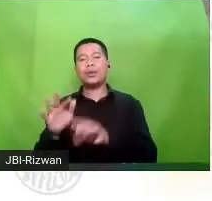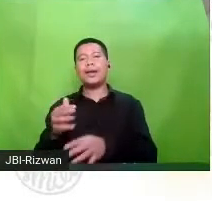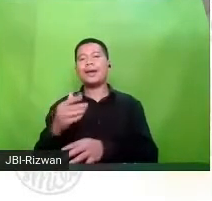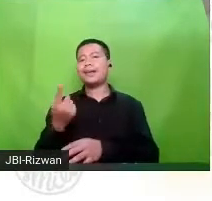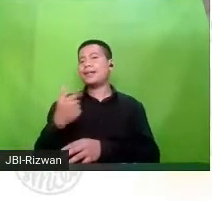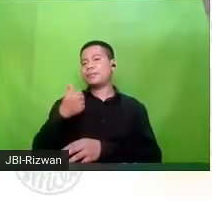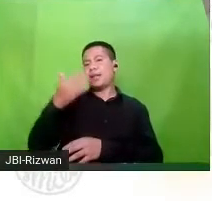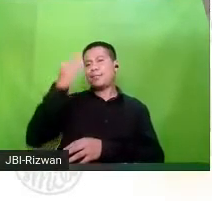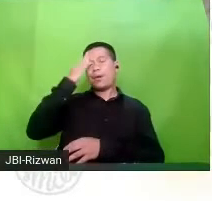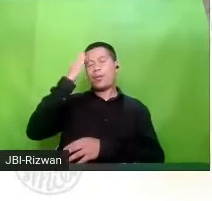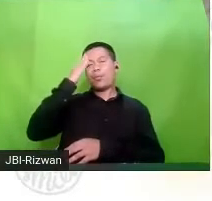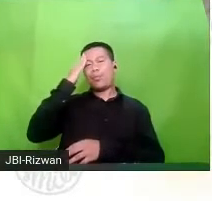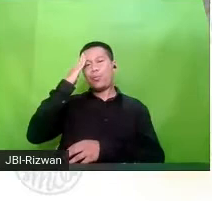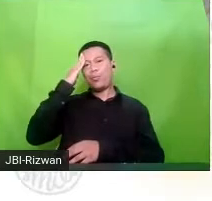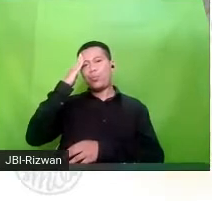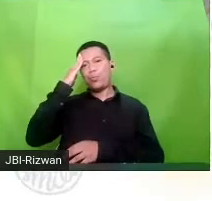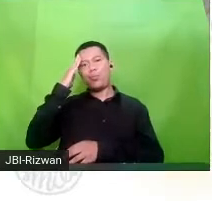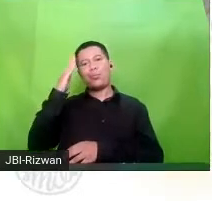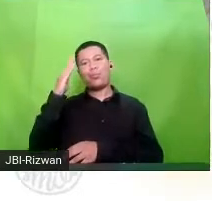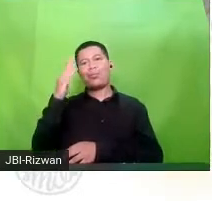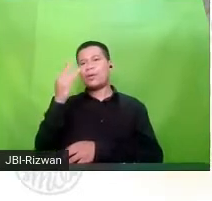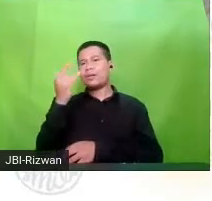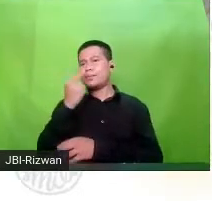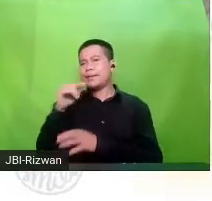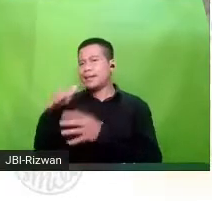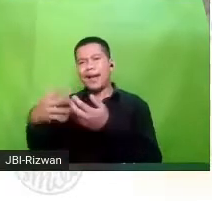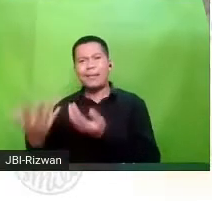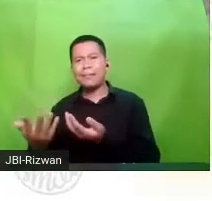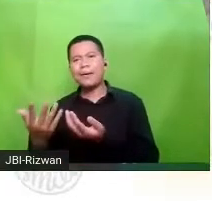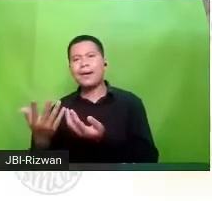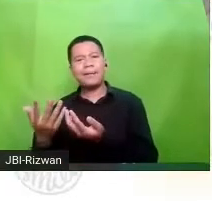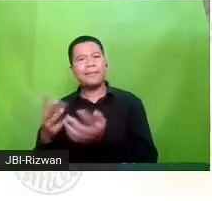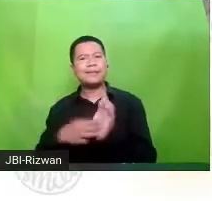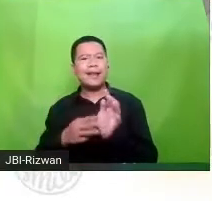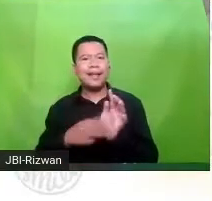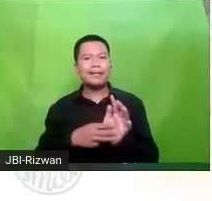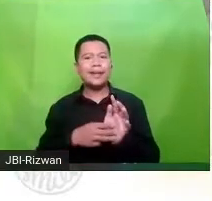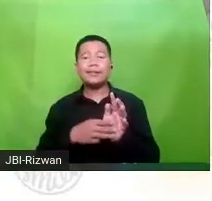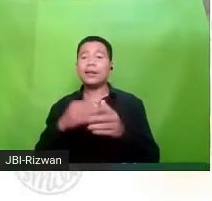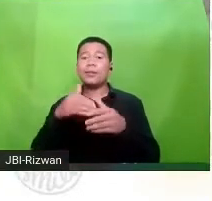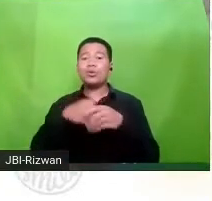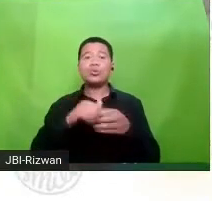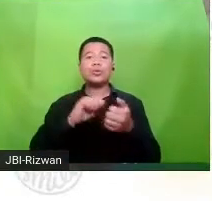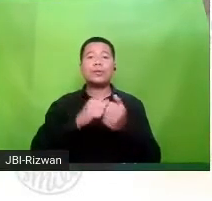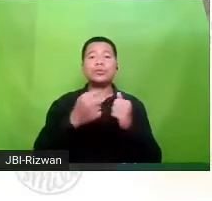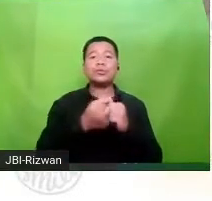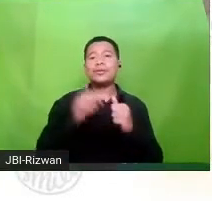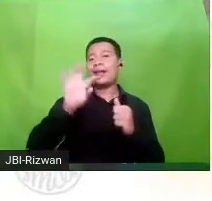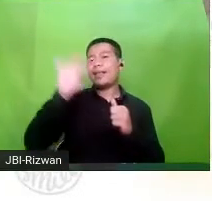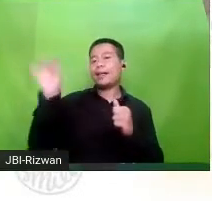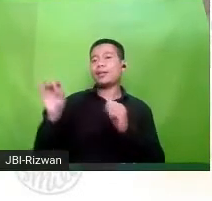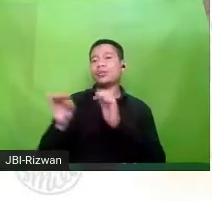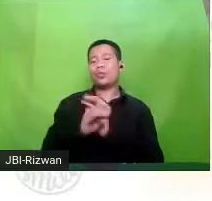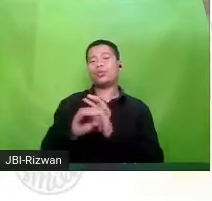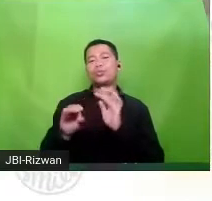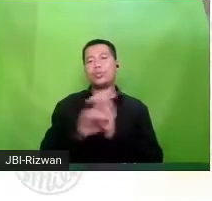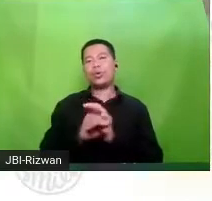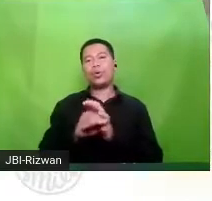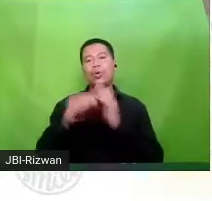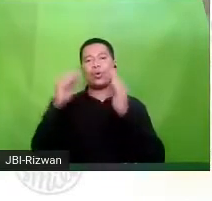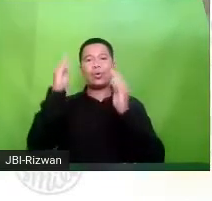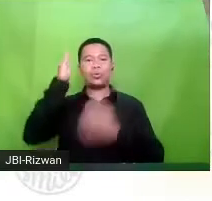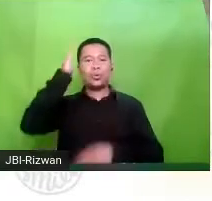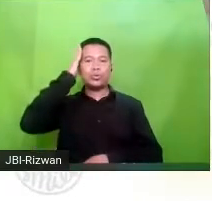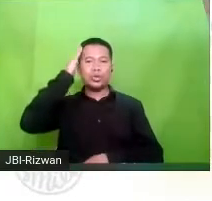ketahui bentuknya seperti apa. Termasuk kasus-kasus lainnya juga, misalnya Down syndrome,